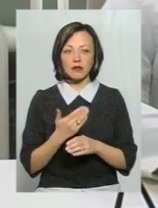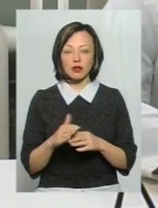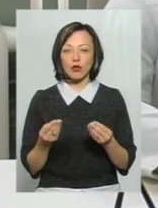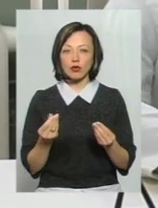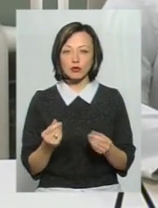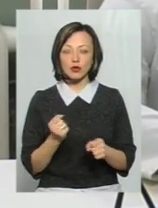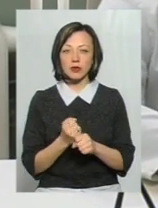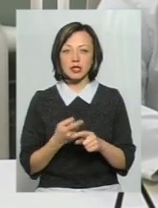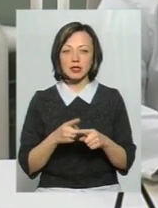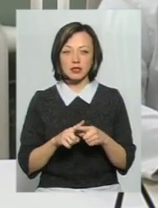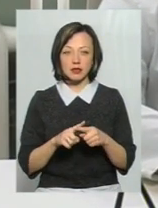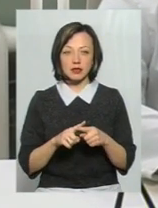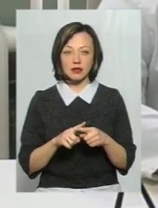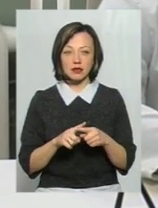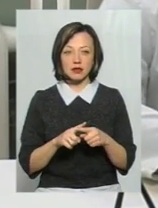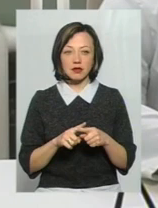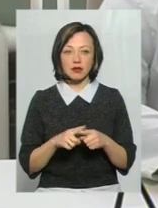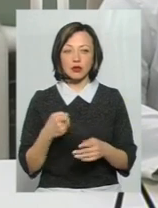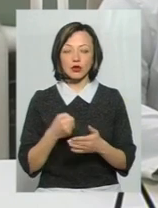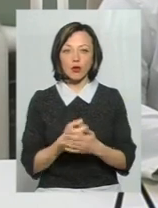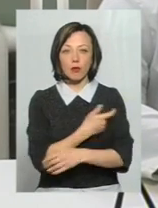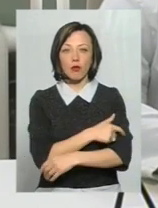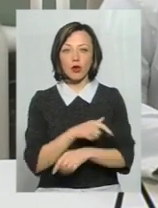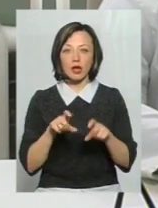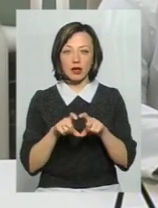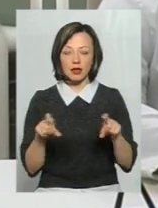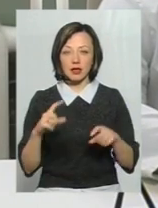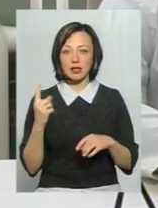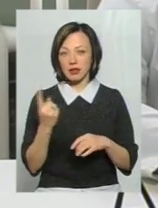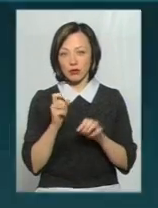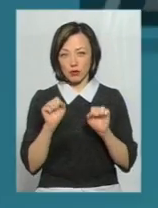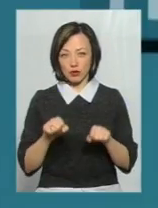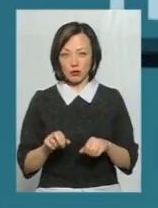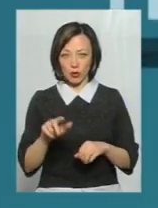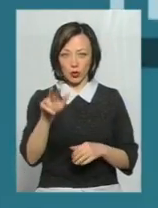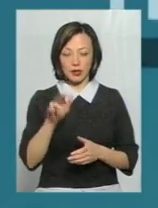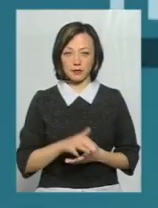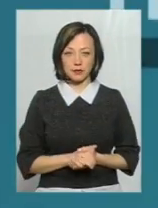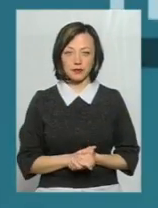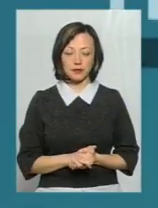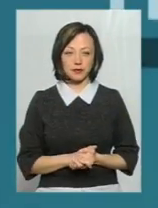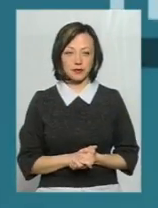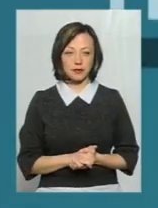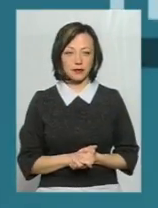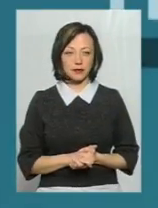на те, щоб зробити цей сходинковий марш, який йде до поліклініки, по якому єдиному можна пройти.